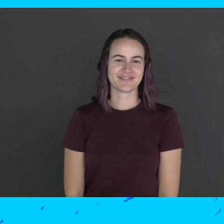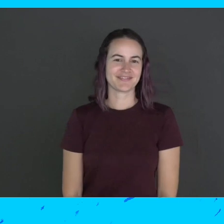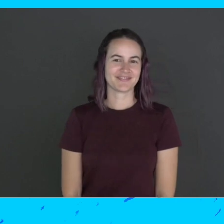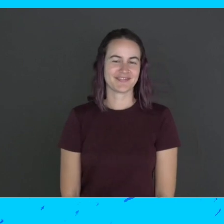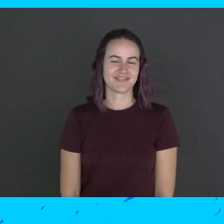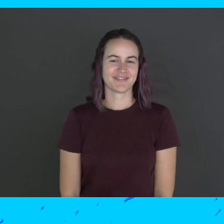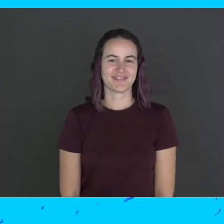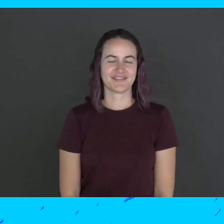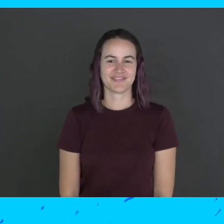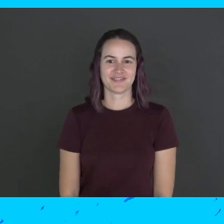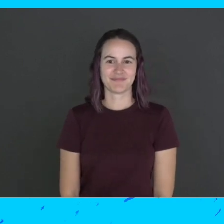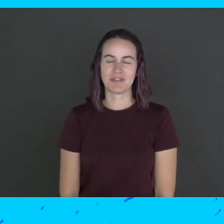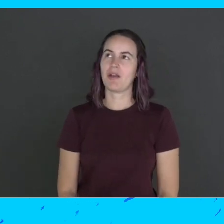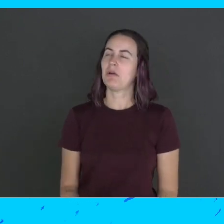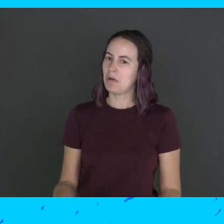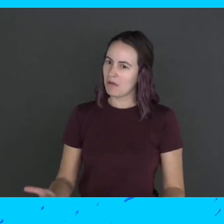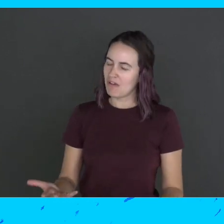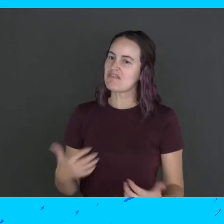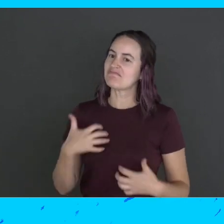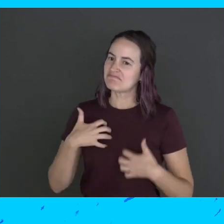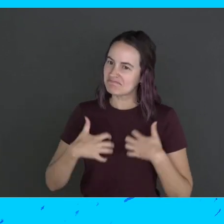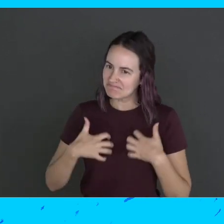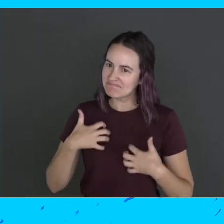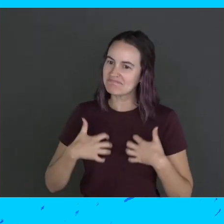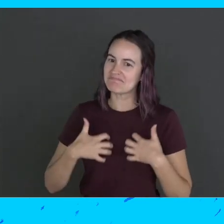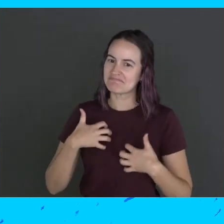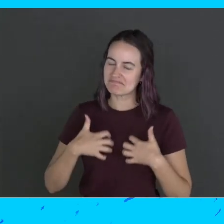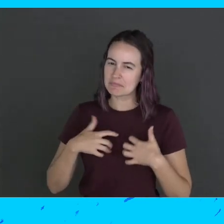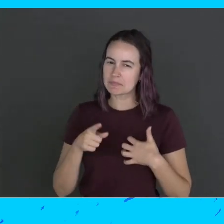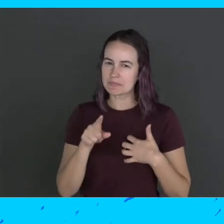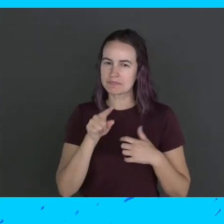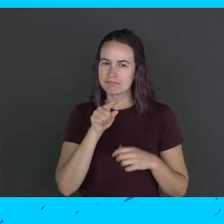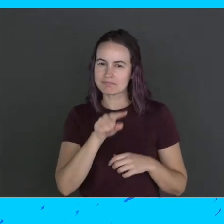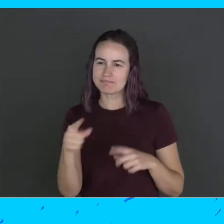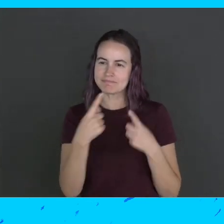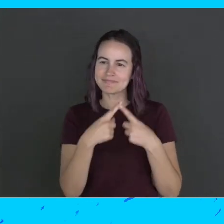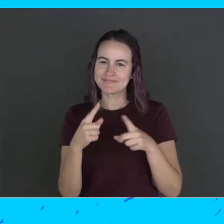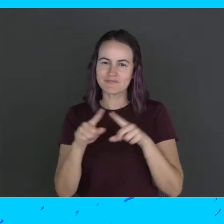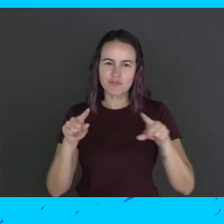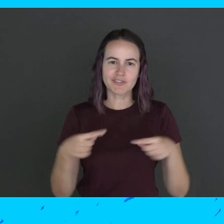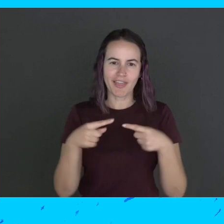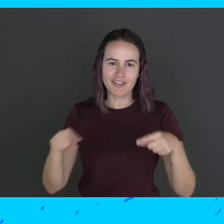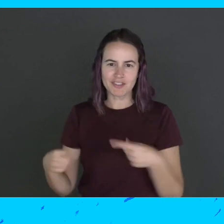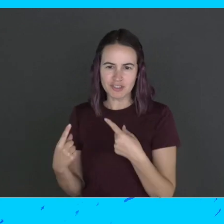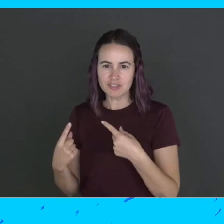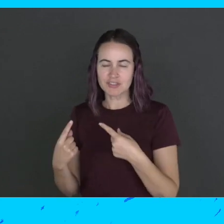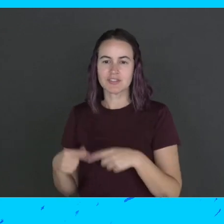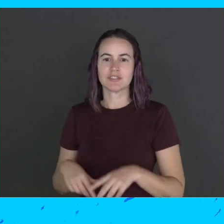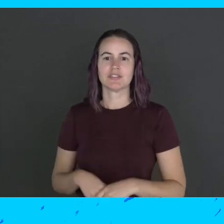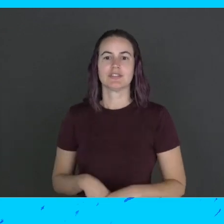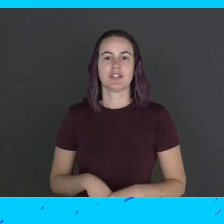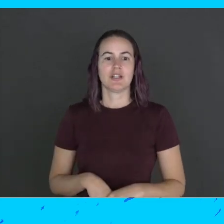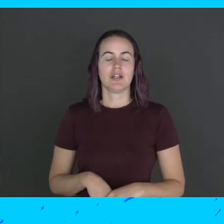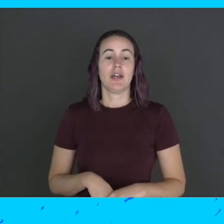à embrasser cet aspect et cette expérience.